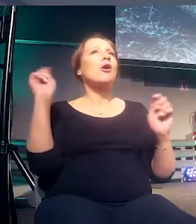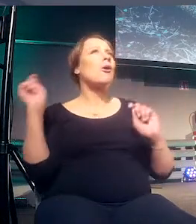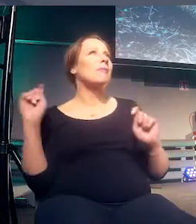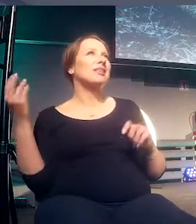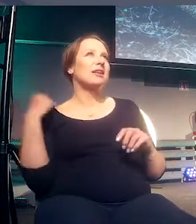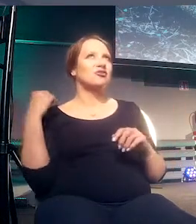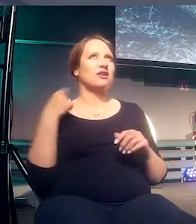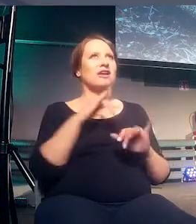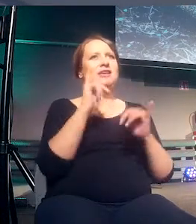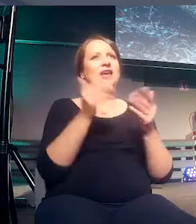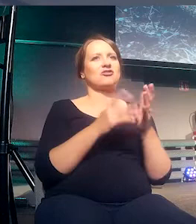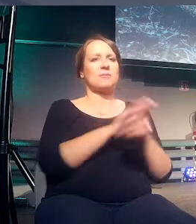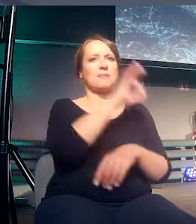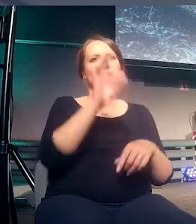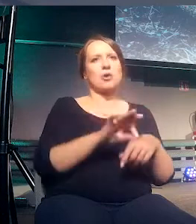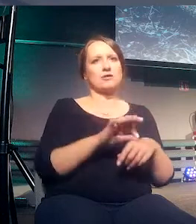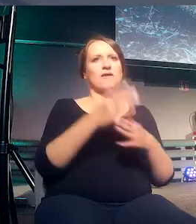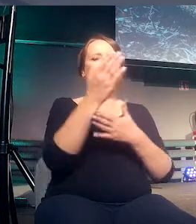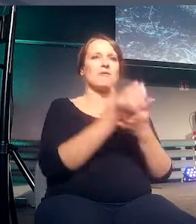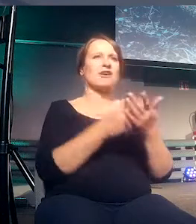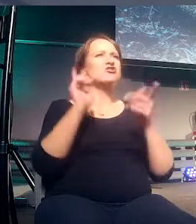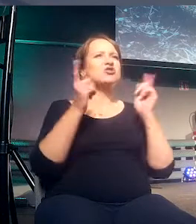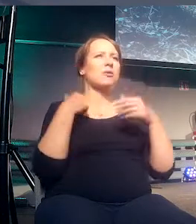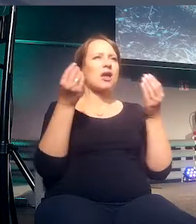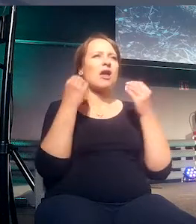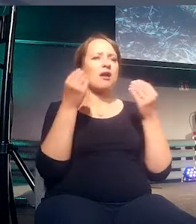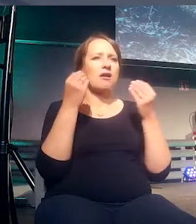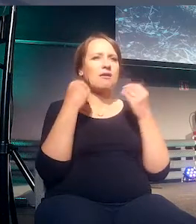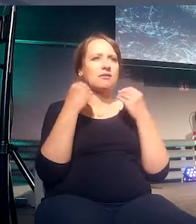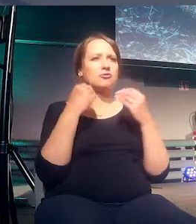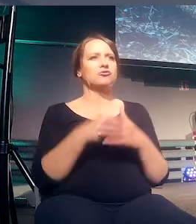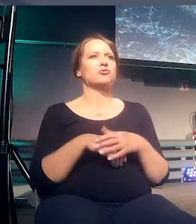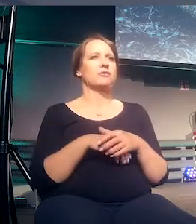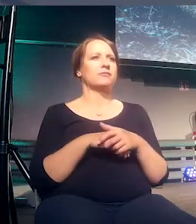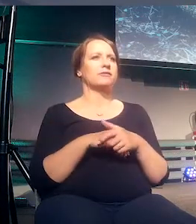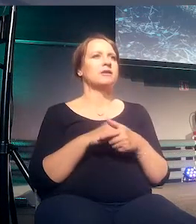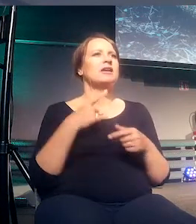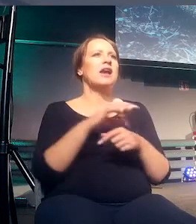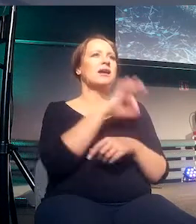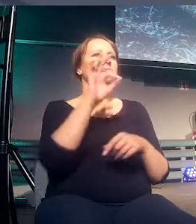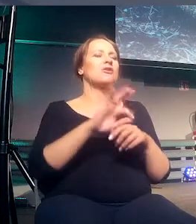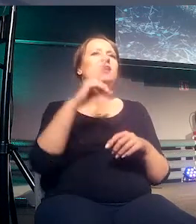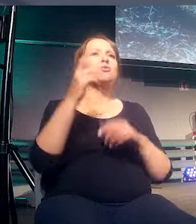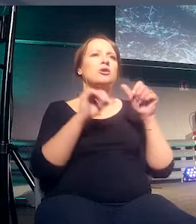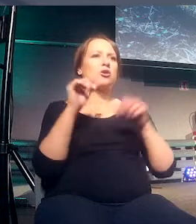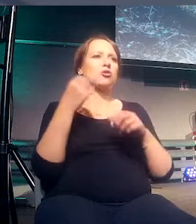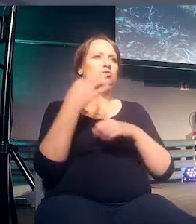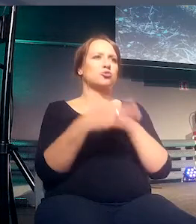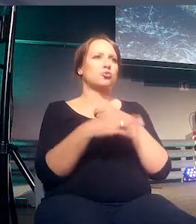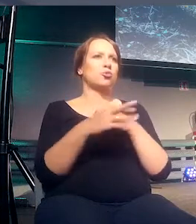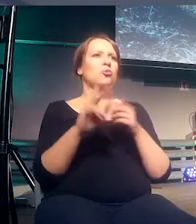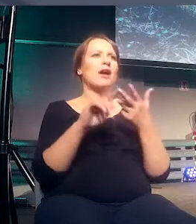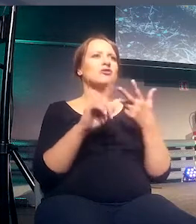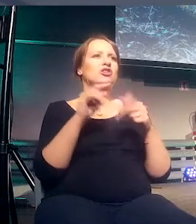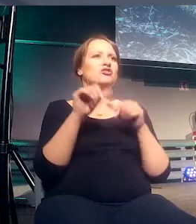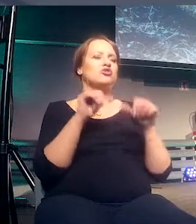żeby nauczyć się projektować oprogramowanie jak najszybciej. Pierwszą pracę jako projektant zaczęłam na drugim roku studiów, a od trzeciego roku